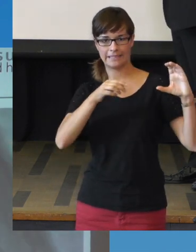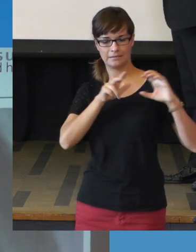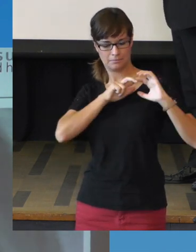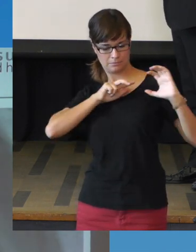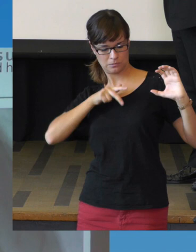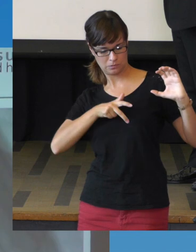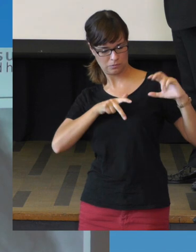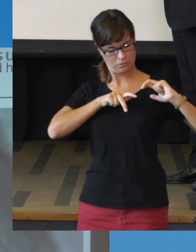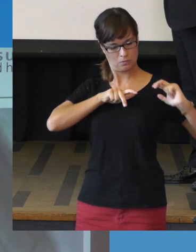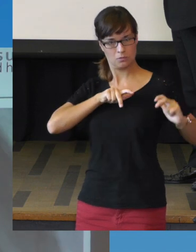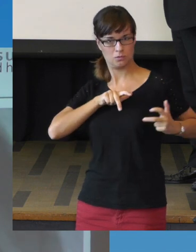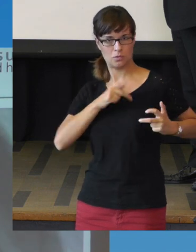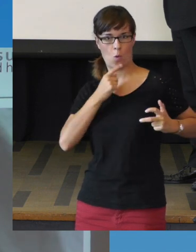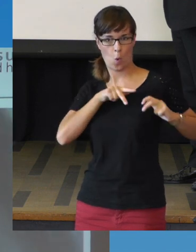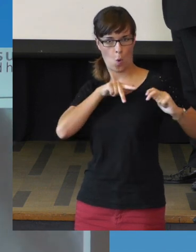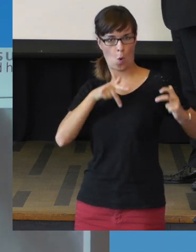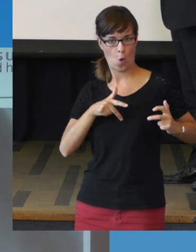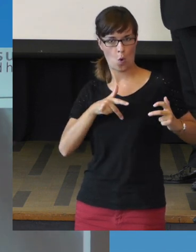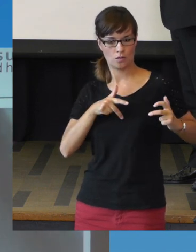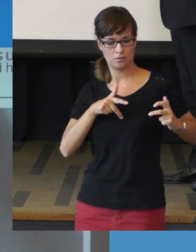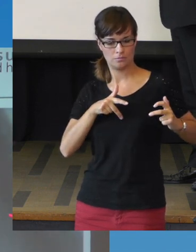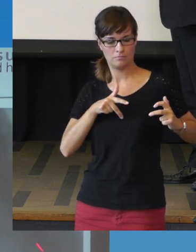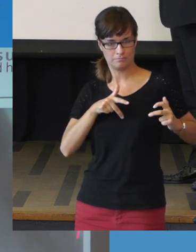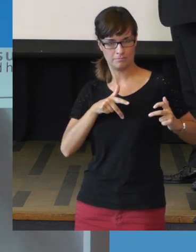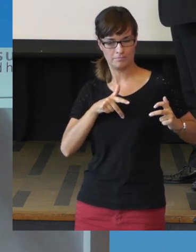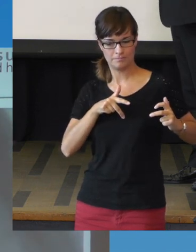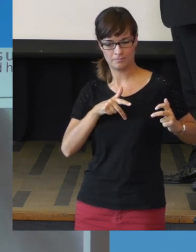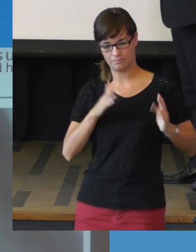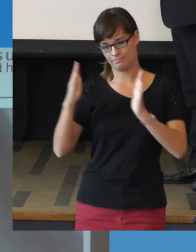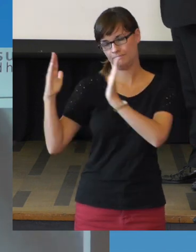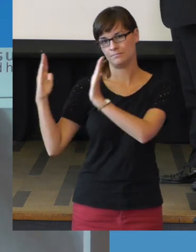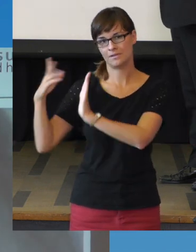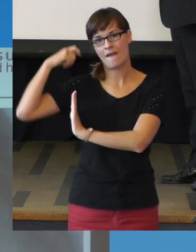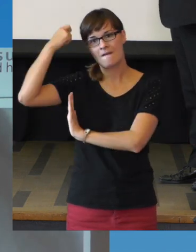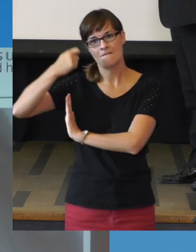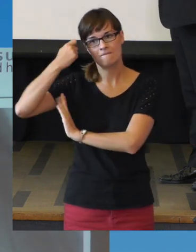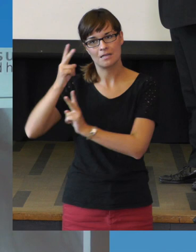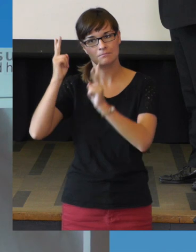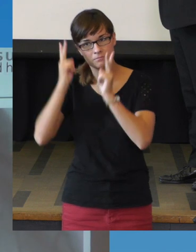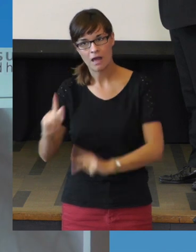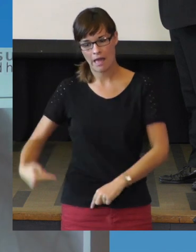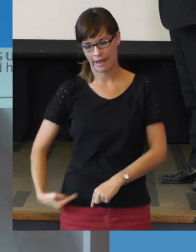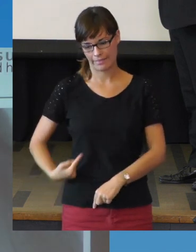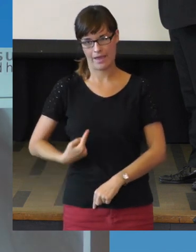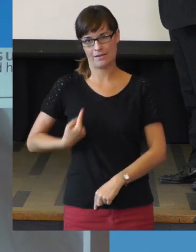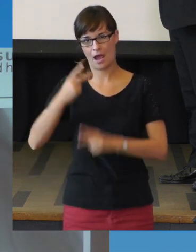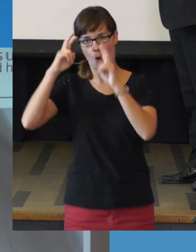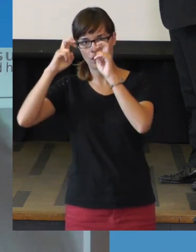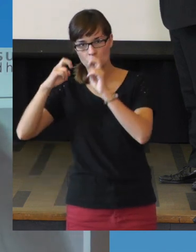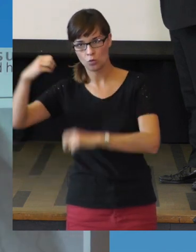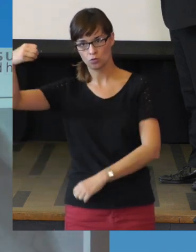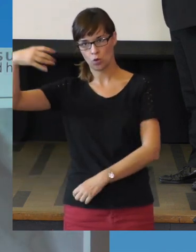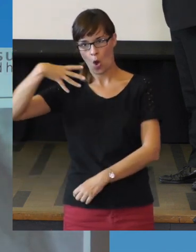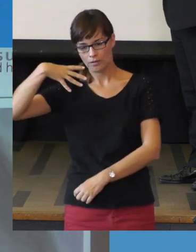der linken Kranzarterie mit dem Vorderwand- und dem Seitenwandgefäß. Und so sieht das dann in der Herzkatheteruntersuchung aus. Hier ist der Katheter im Eingang